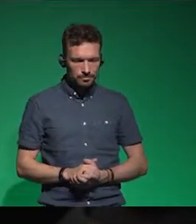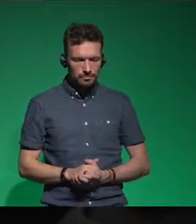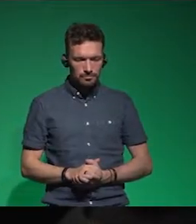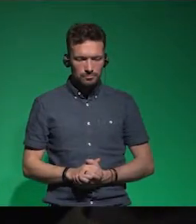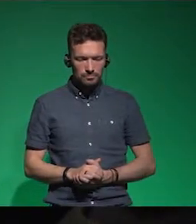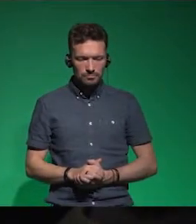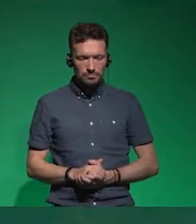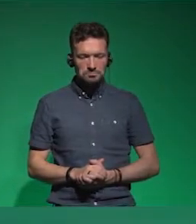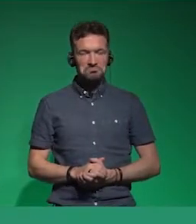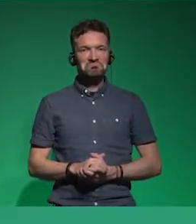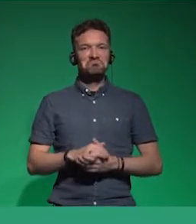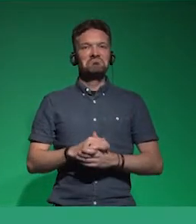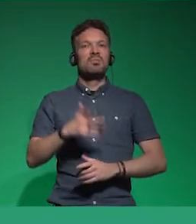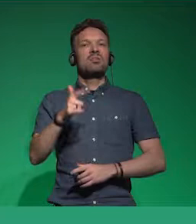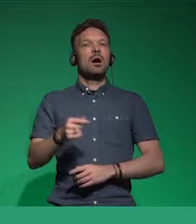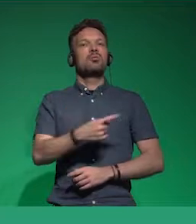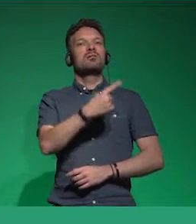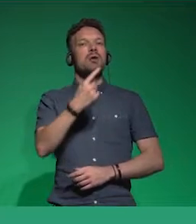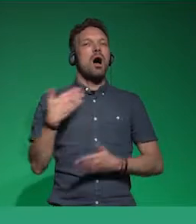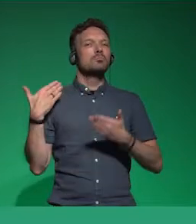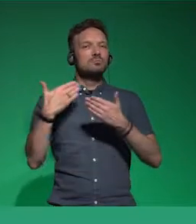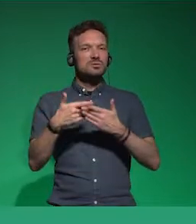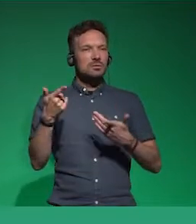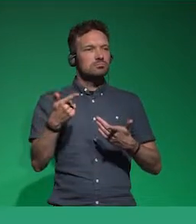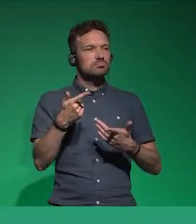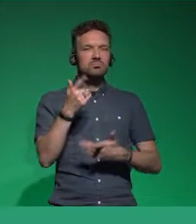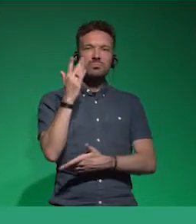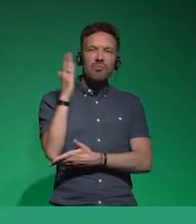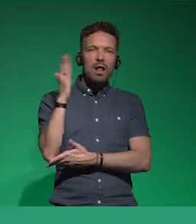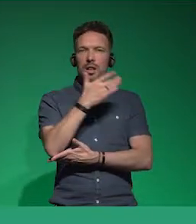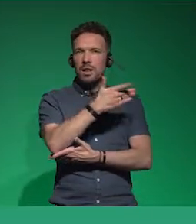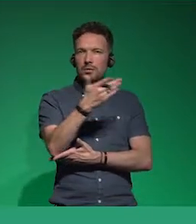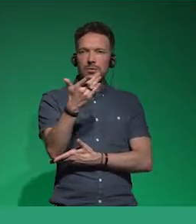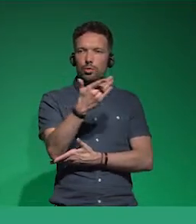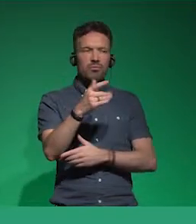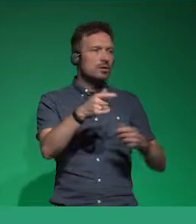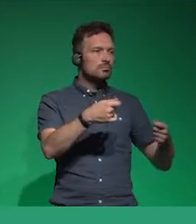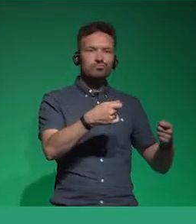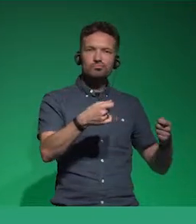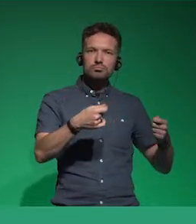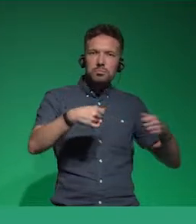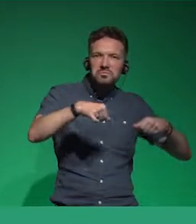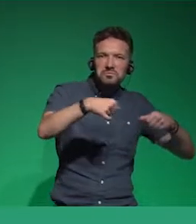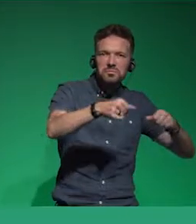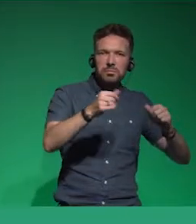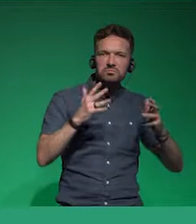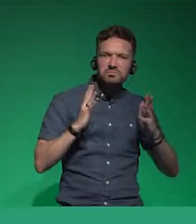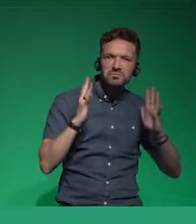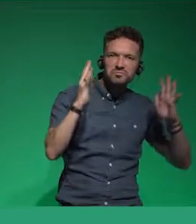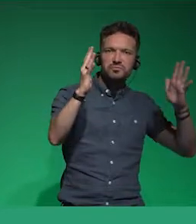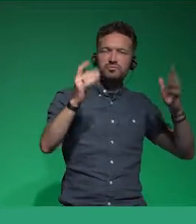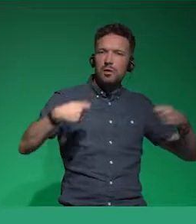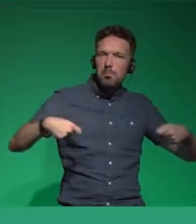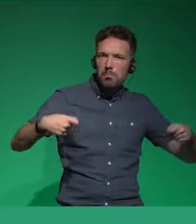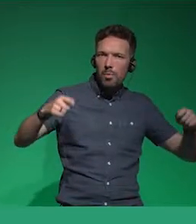In diesen 300 Jahren wurde Wald aufgebaut. Zunächst ging es darum,